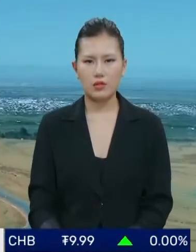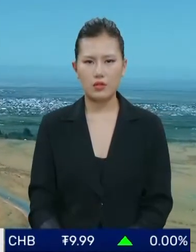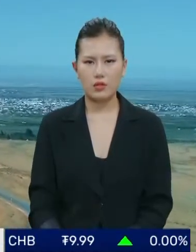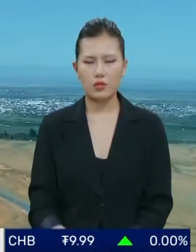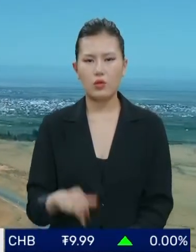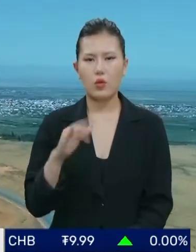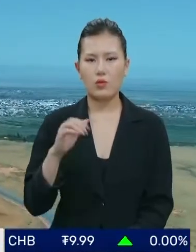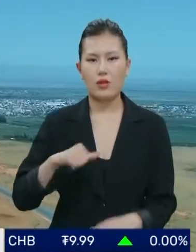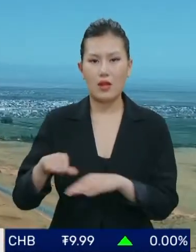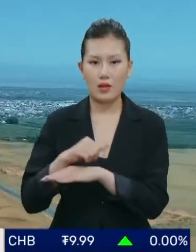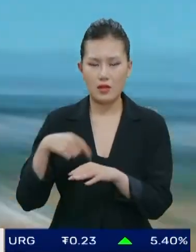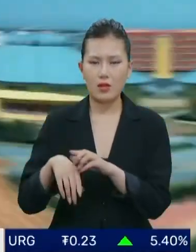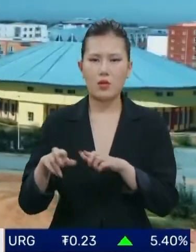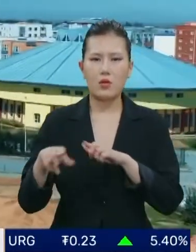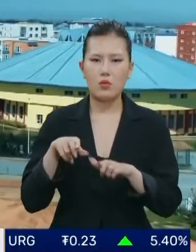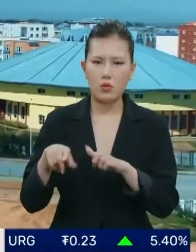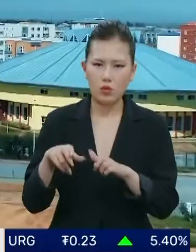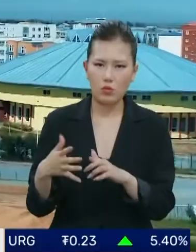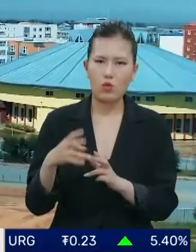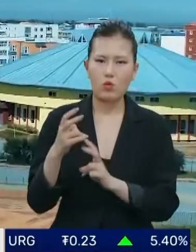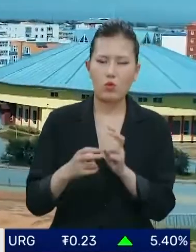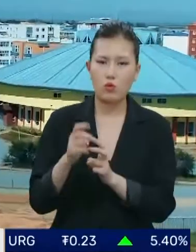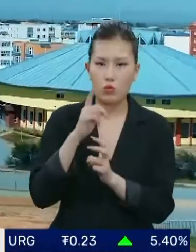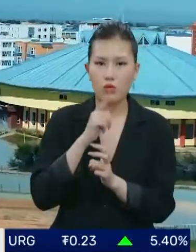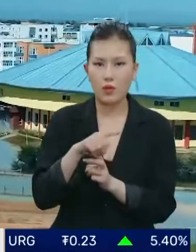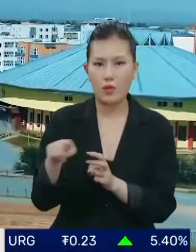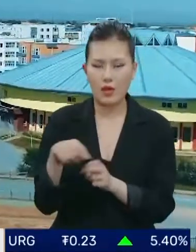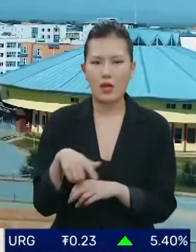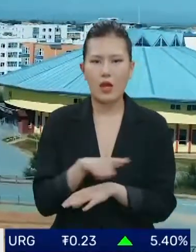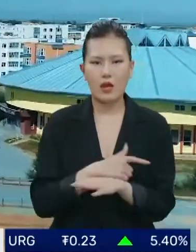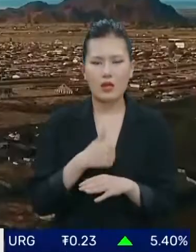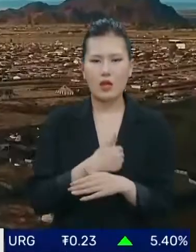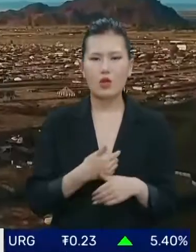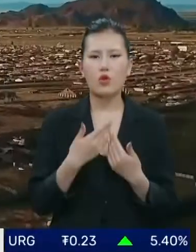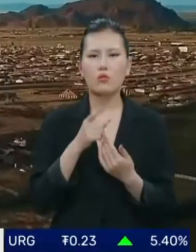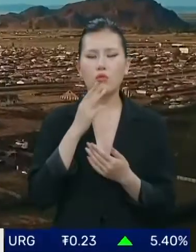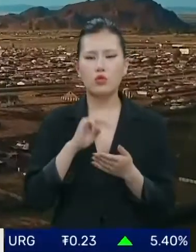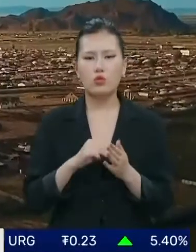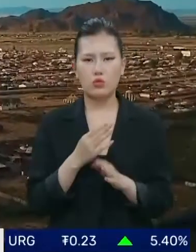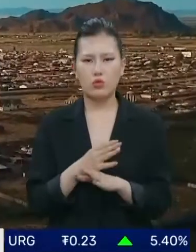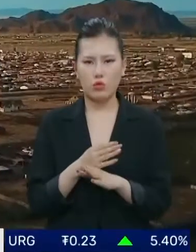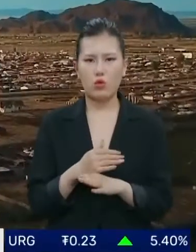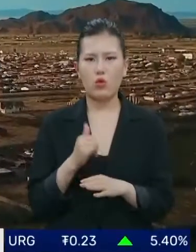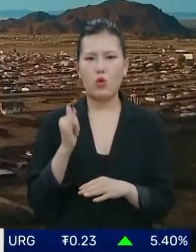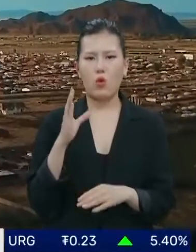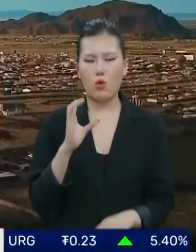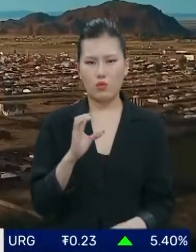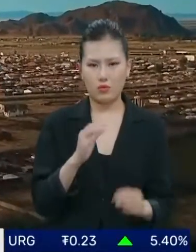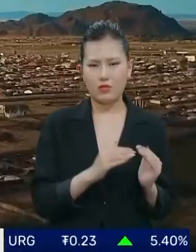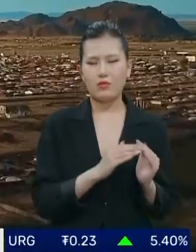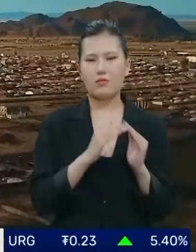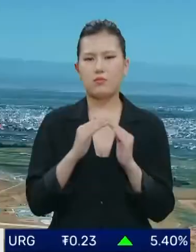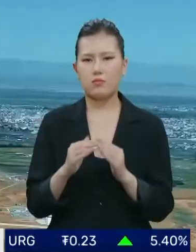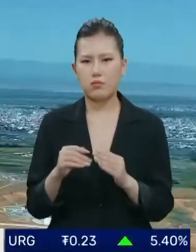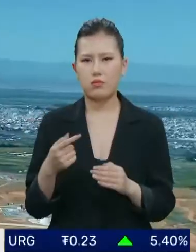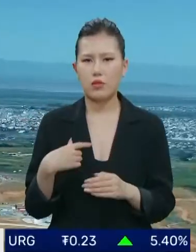Ус аймагт бизнес болон үйлдвэр үйлчилгээ явуулах сонирхолтой хүмүүсийг газрын бодлогоор дэмжихээр төлөвлөжээ. Өөрөөр хэлбэл Ус аймагт шилжиж ирээд худалдаа үйлчилгээ эрхлэхээр